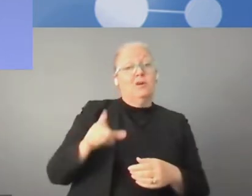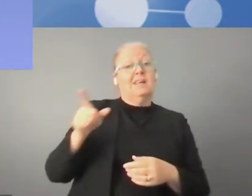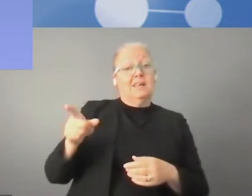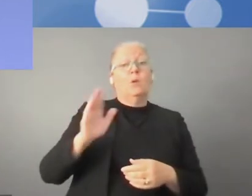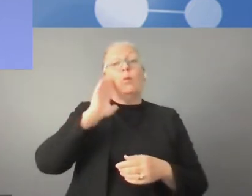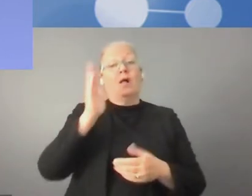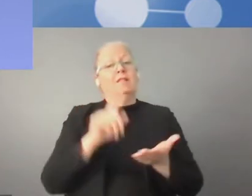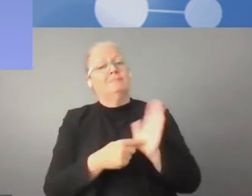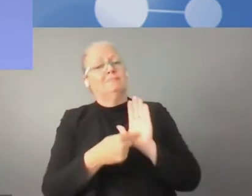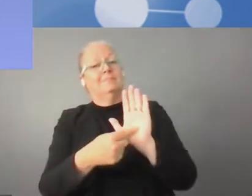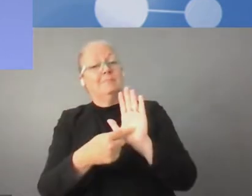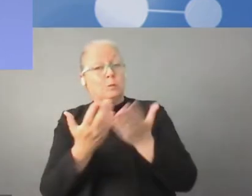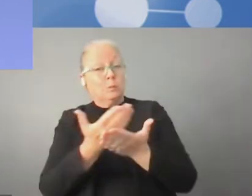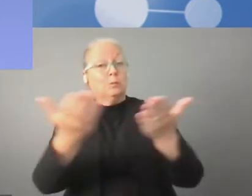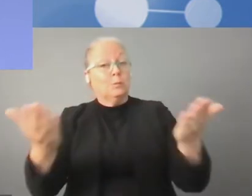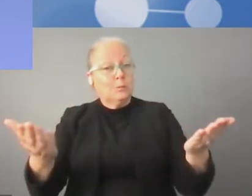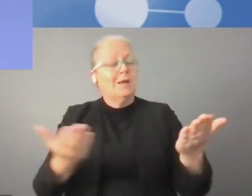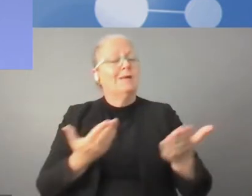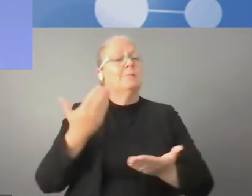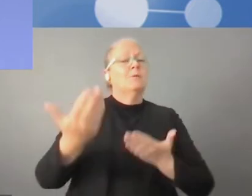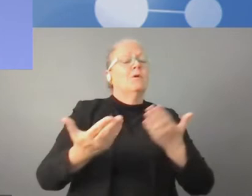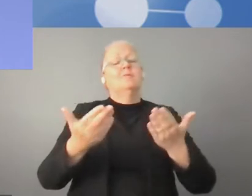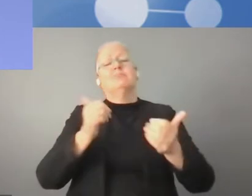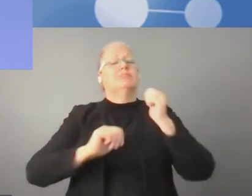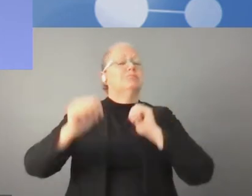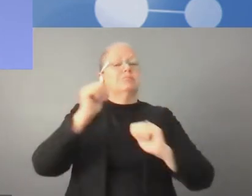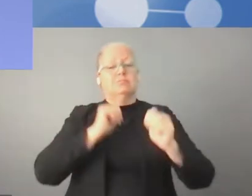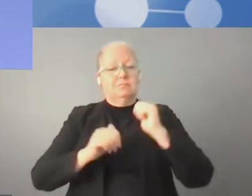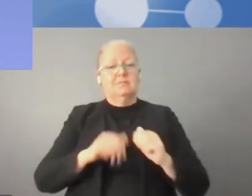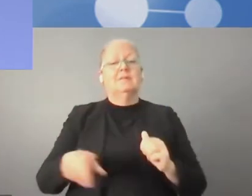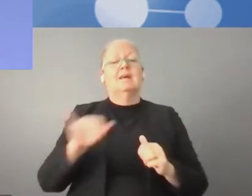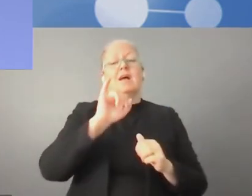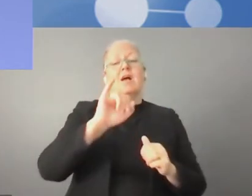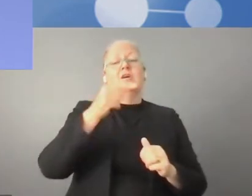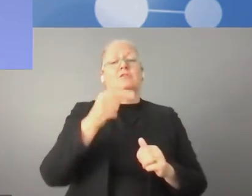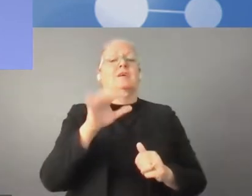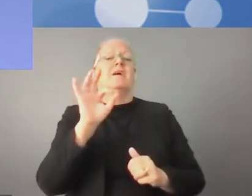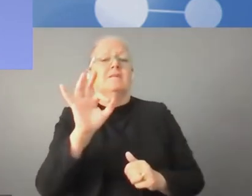ولكن لدينا لكم شيئا خاصا بعد لحظة